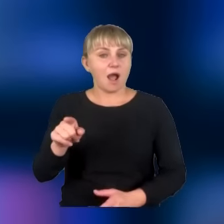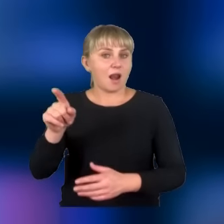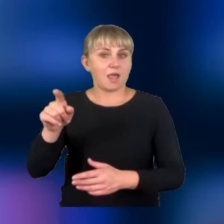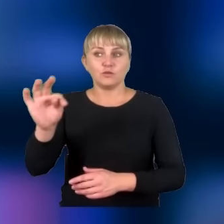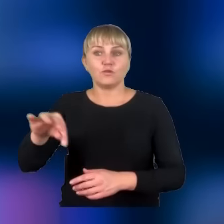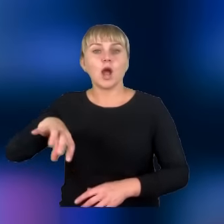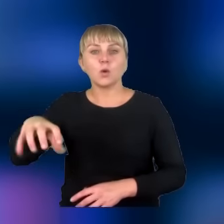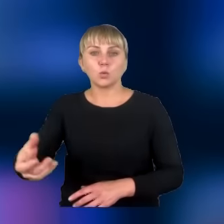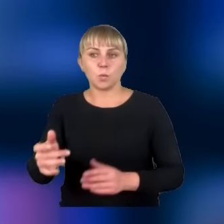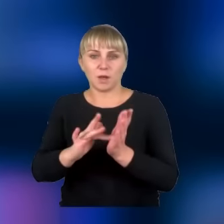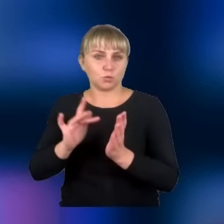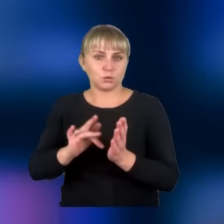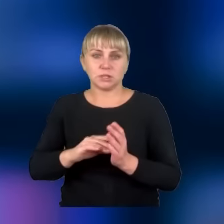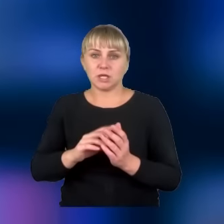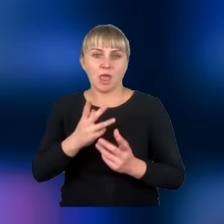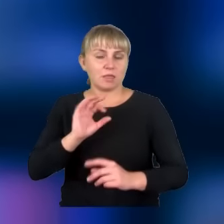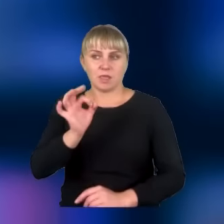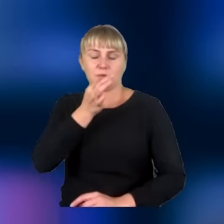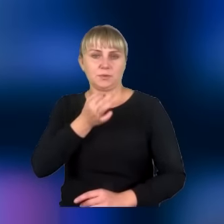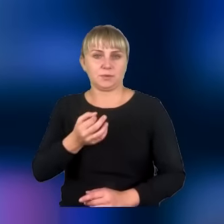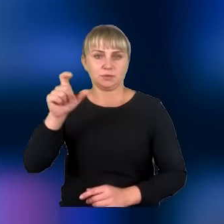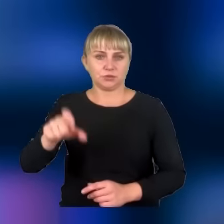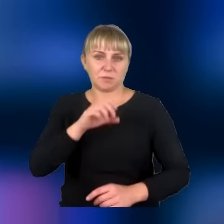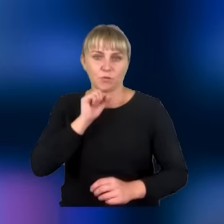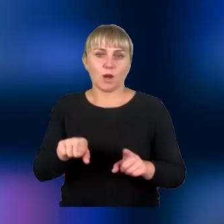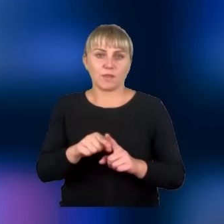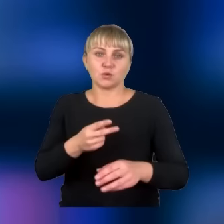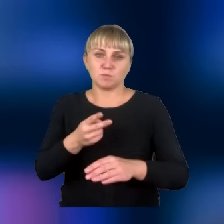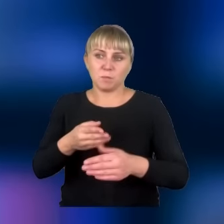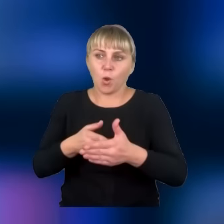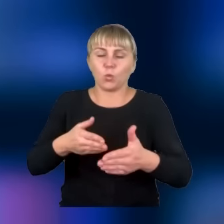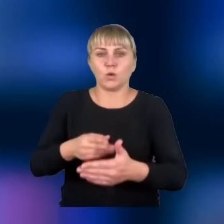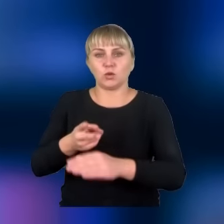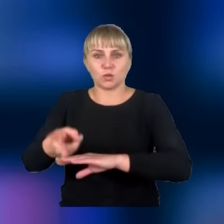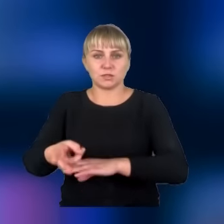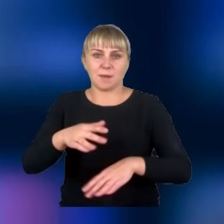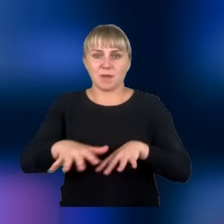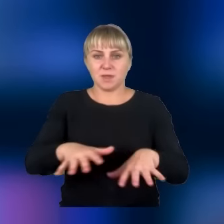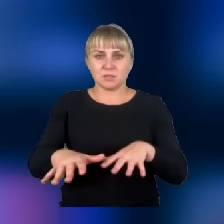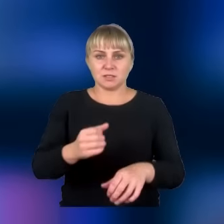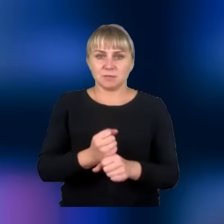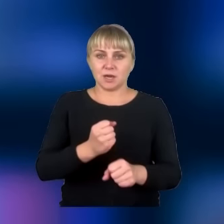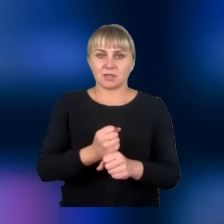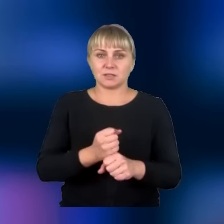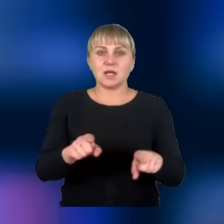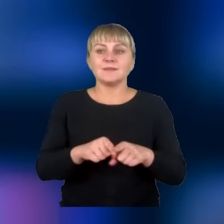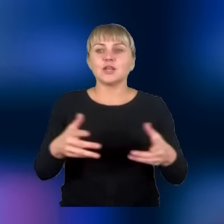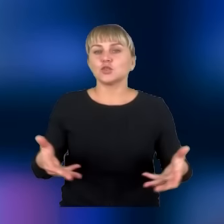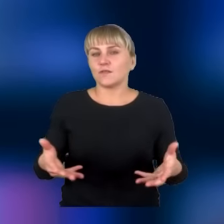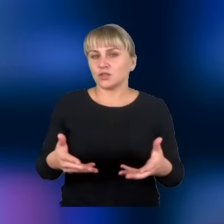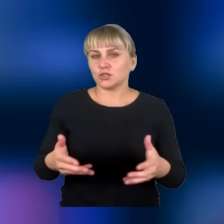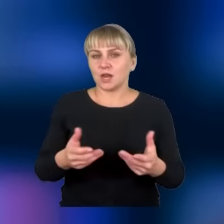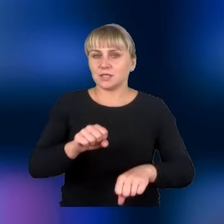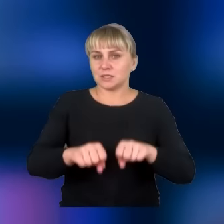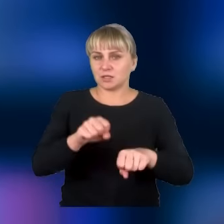decyzji sądu i blokuje prokuratorowi Barskiemu dostęp do miejsca pracy. Równolegle Stowarzyszenie Sędziowskie Justitia wspiera